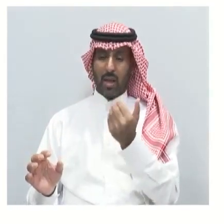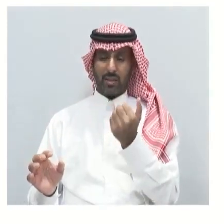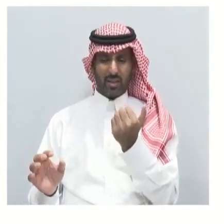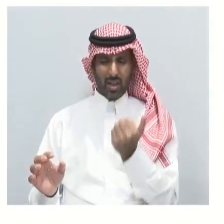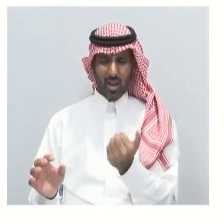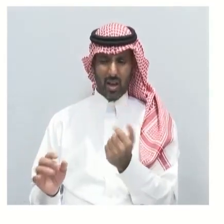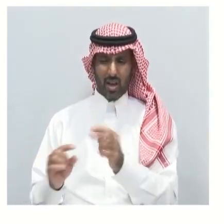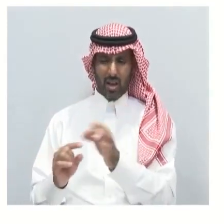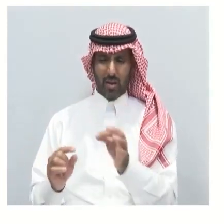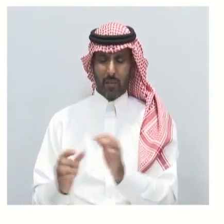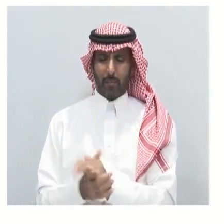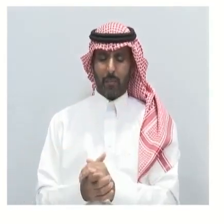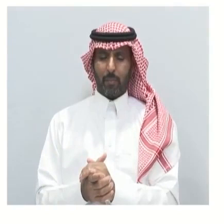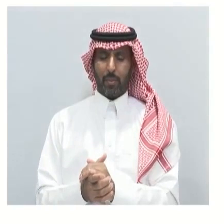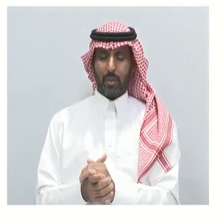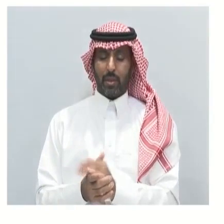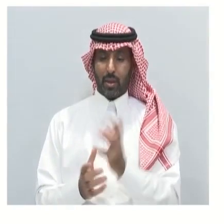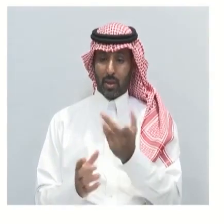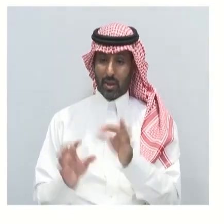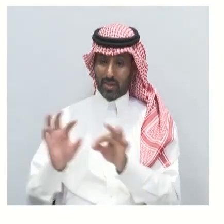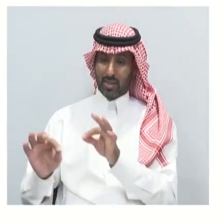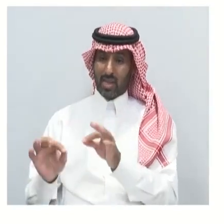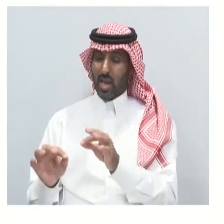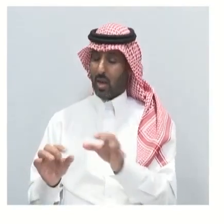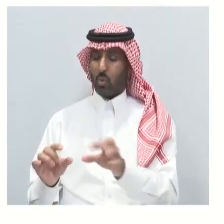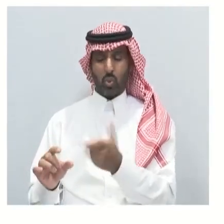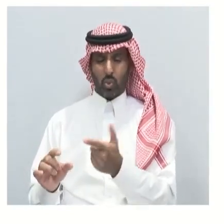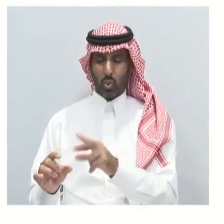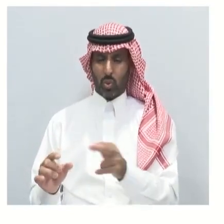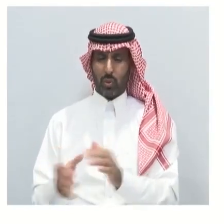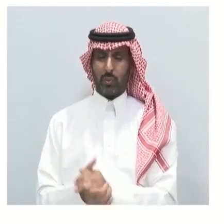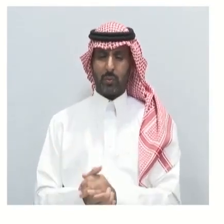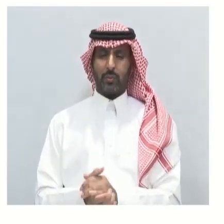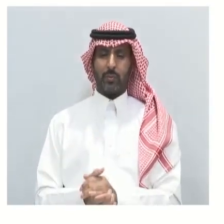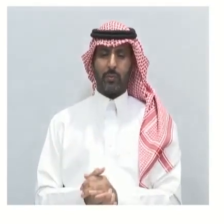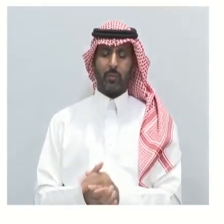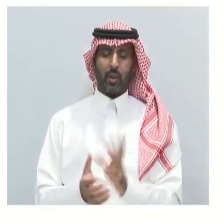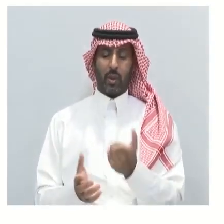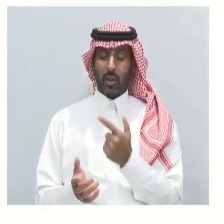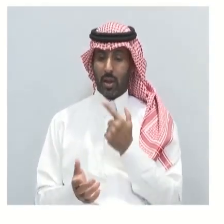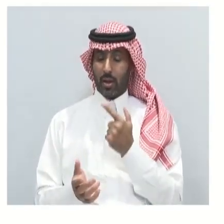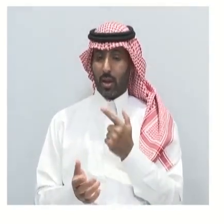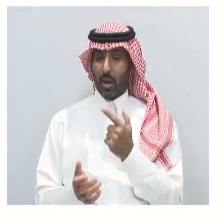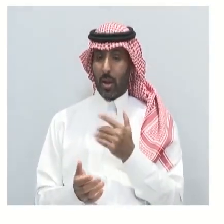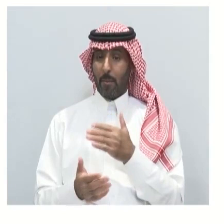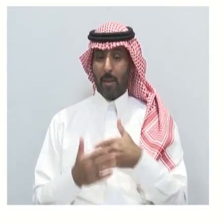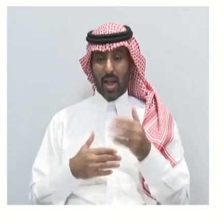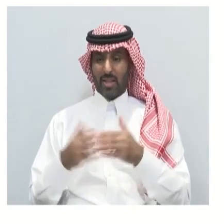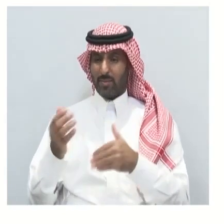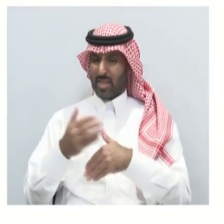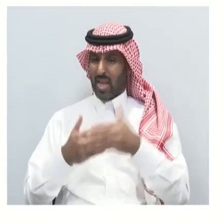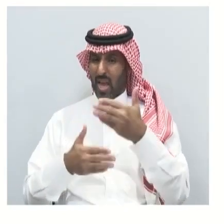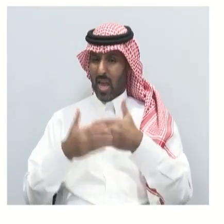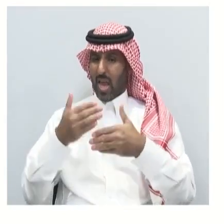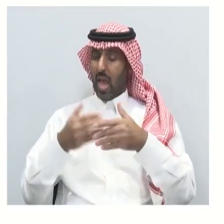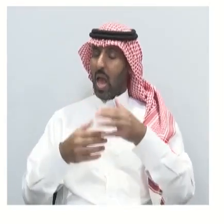الافراد في العينه واخيرا اختيار نوع العينه ثالثا مهارات مهاره بناء